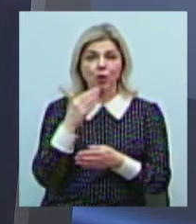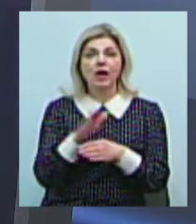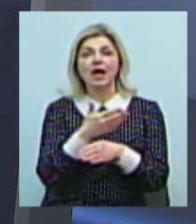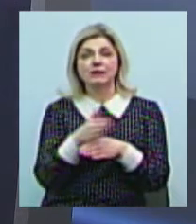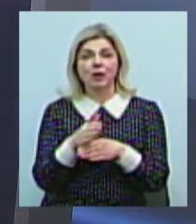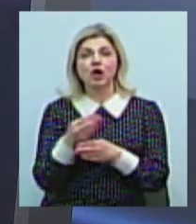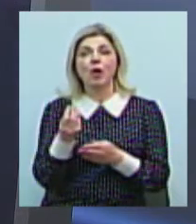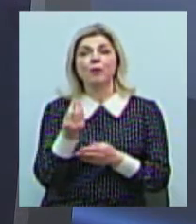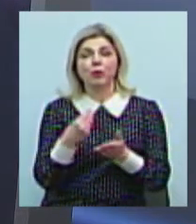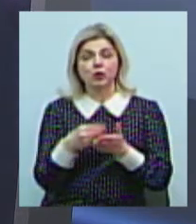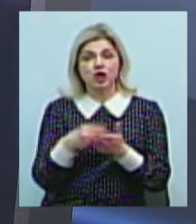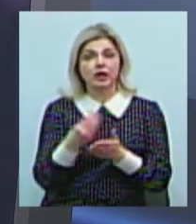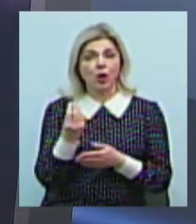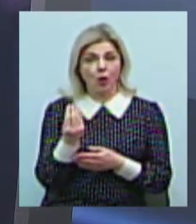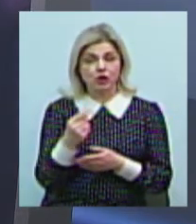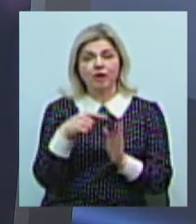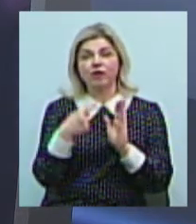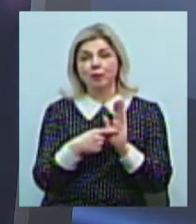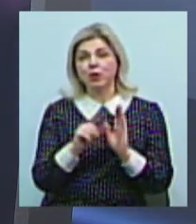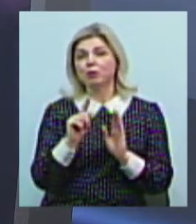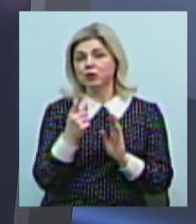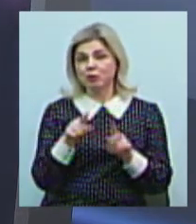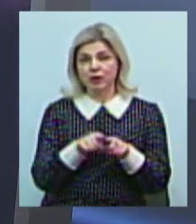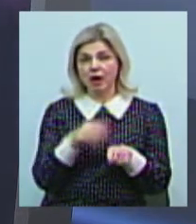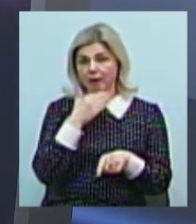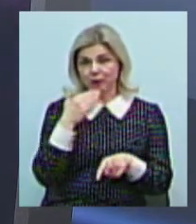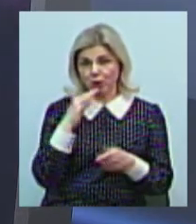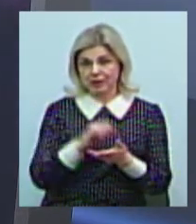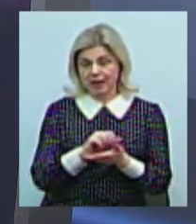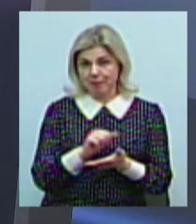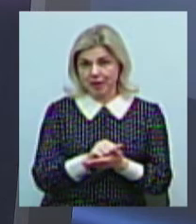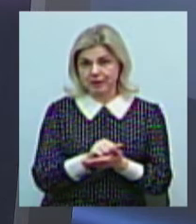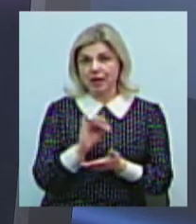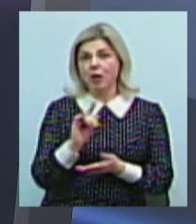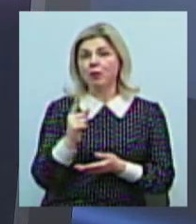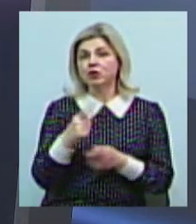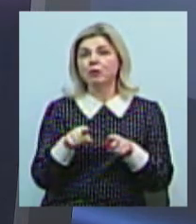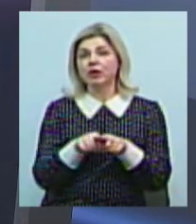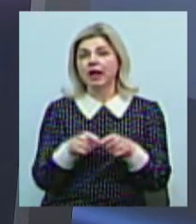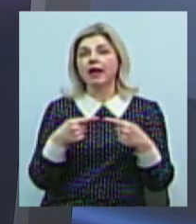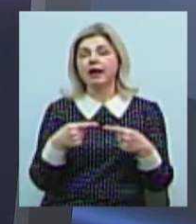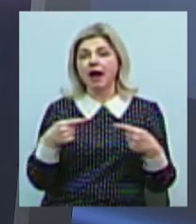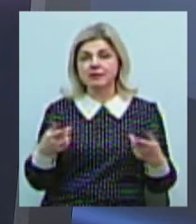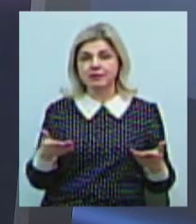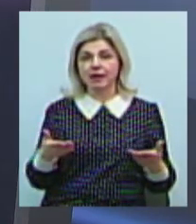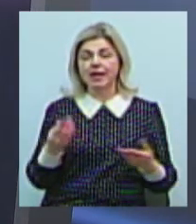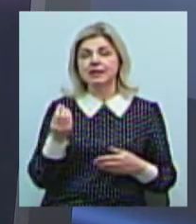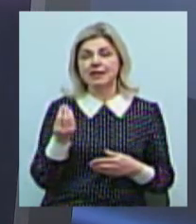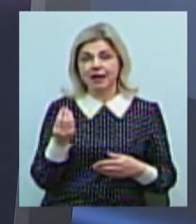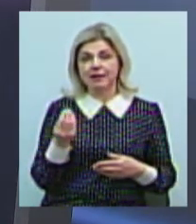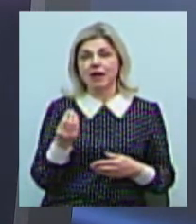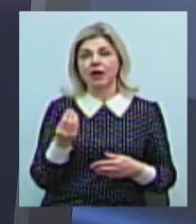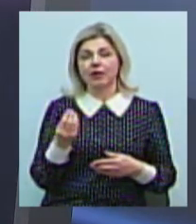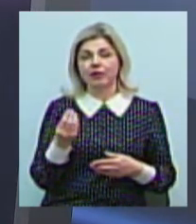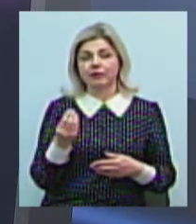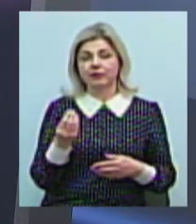бюджетных коштов. Вопрос, почему так много занимается и почему такие разные цены,